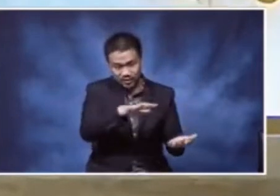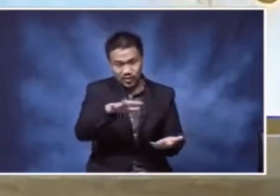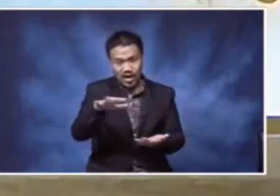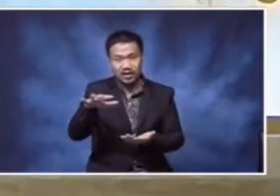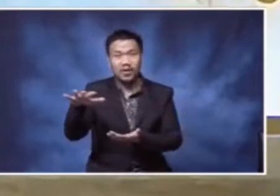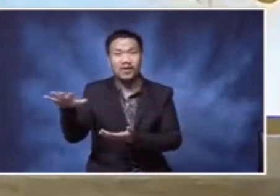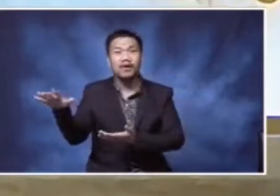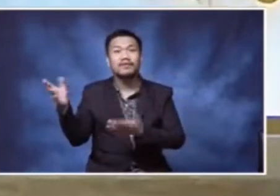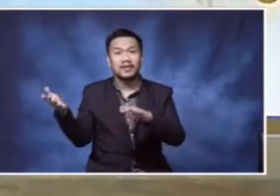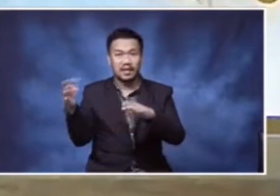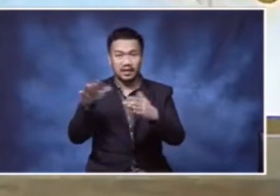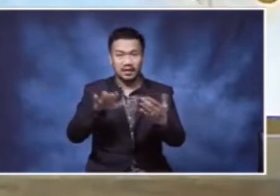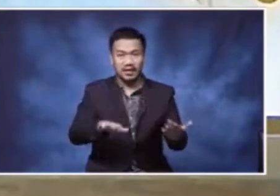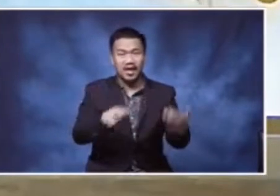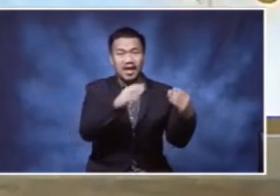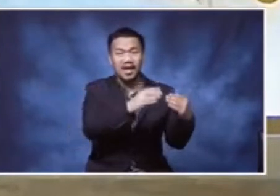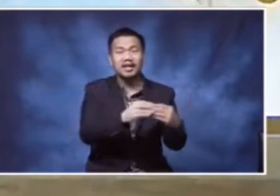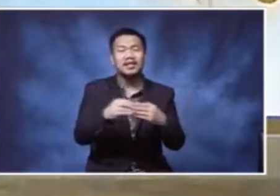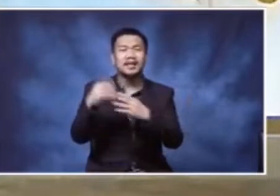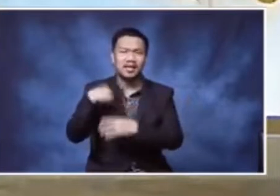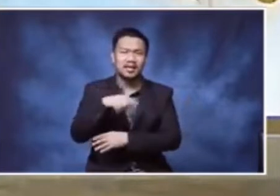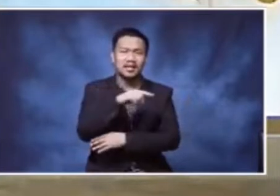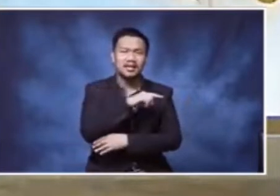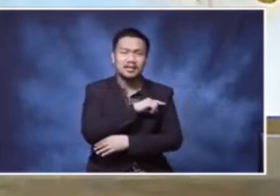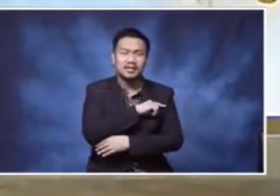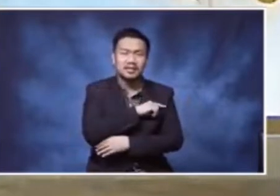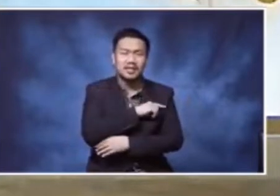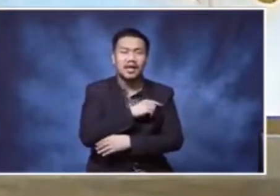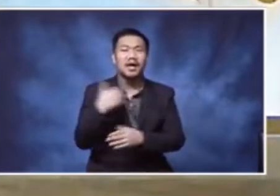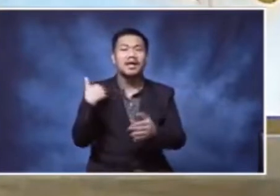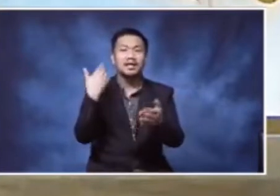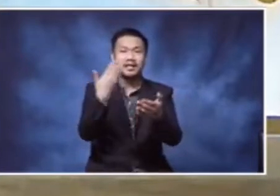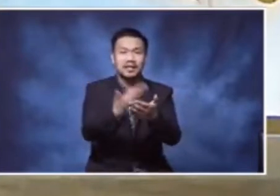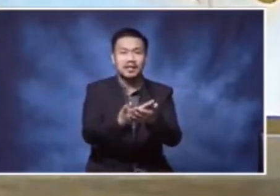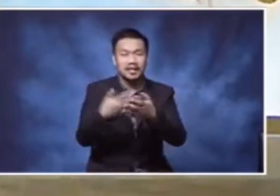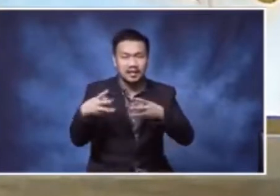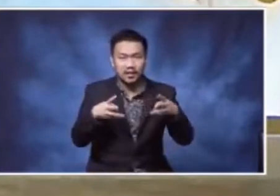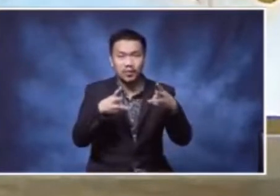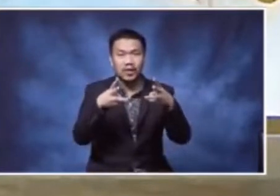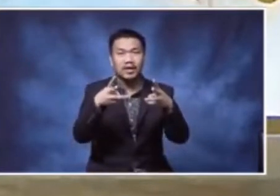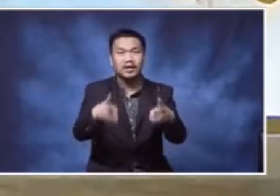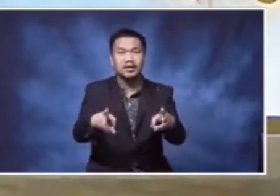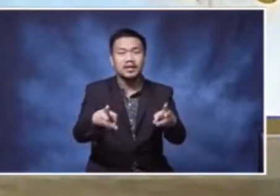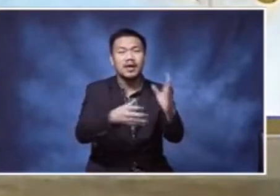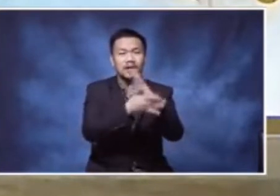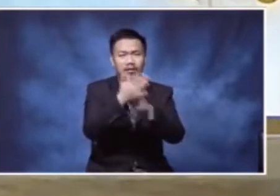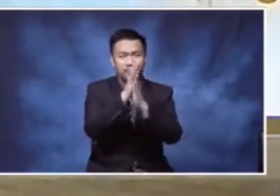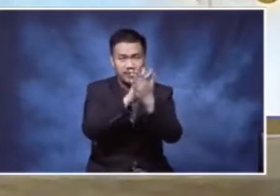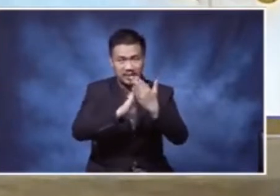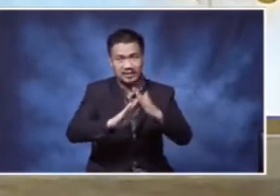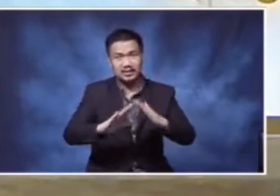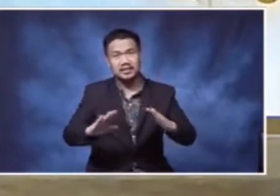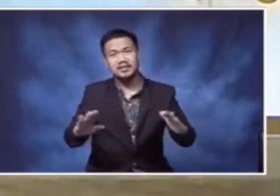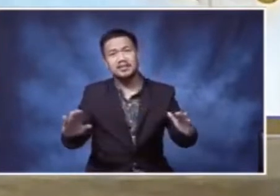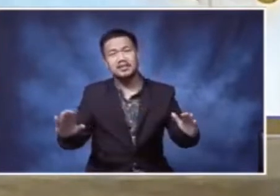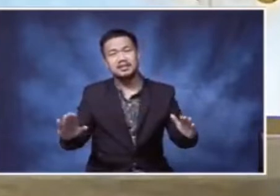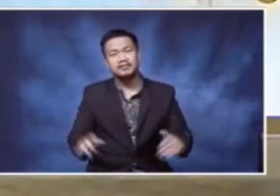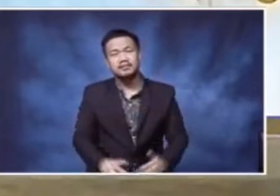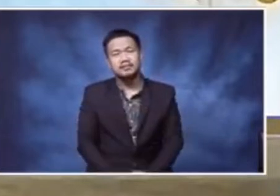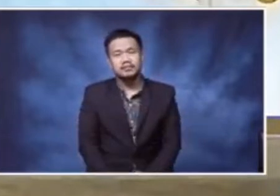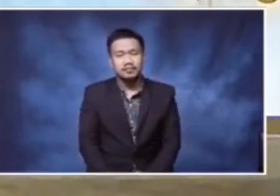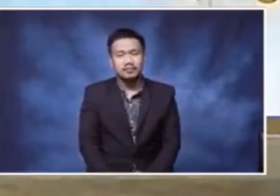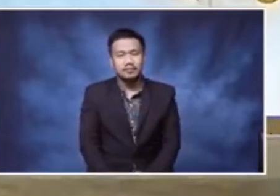kamatayan, at patnubayan tayo tungo sa daan ng kapayapaan.